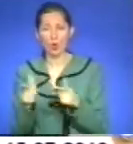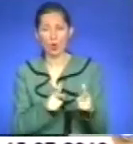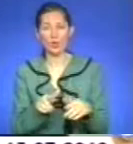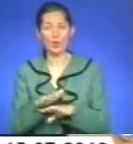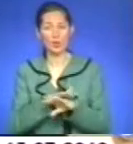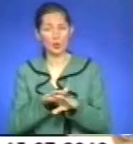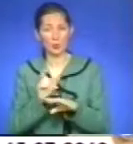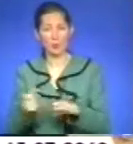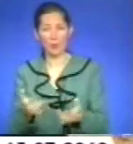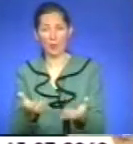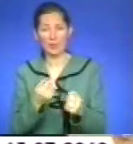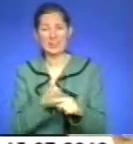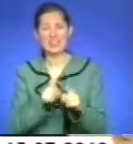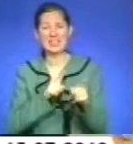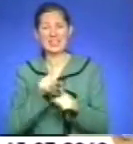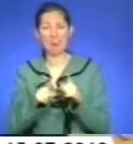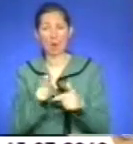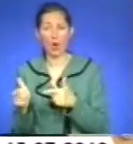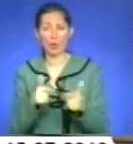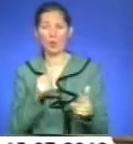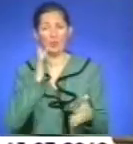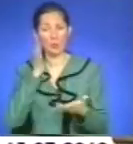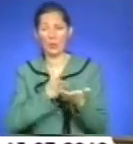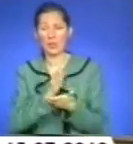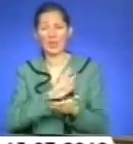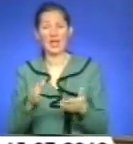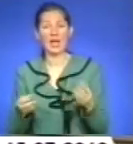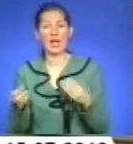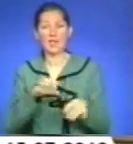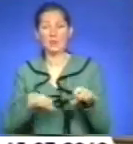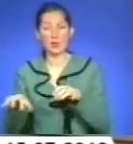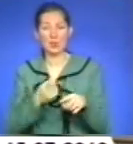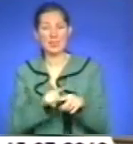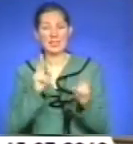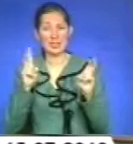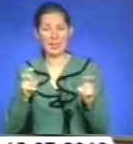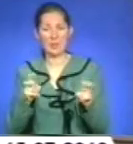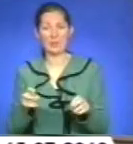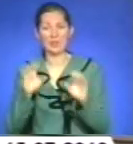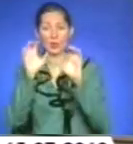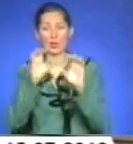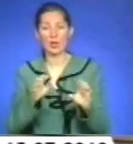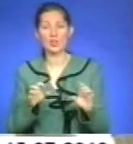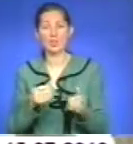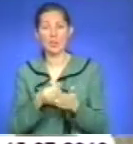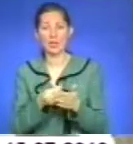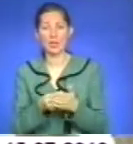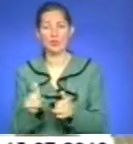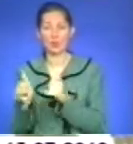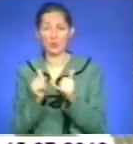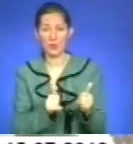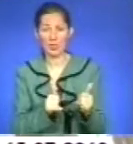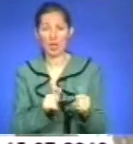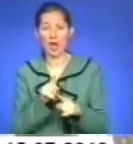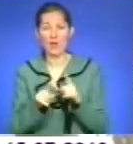суспільства сприйняти ці зміни, готовність політиків не спекулювати на цій темі, законодавче і фінансове забезпечення реформування, вирішення